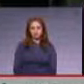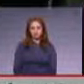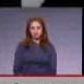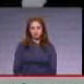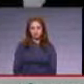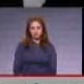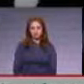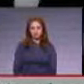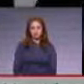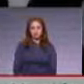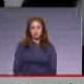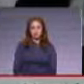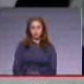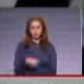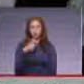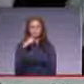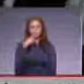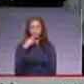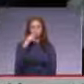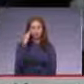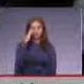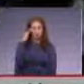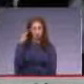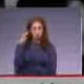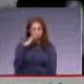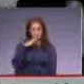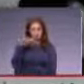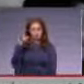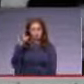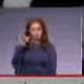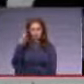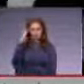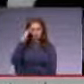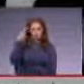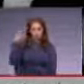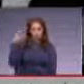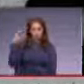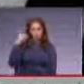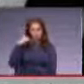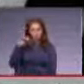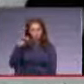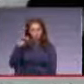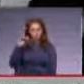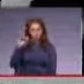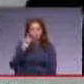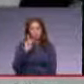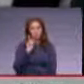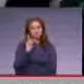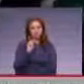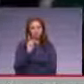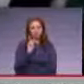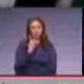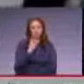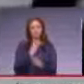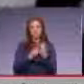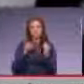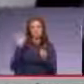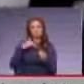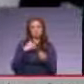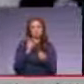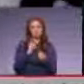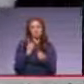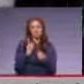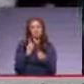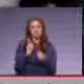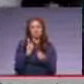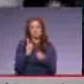بس عايز أسألك سؤال، هل حد من ولادك اتصل بيكي بعد ما جنالك؟ أبدا والله وربنا أبدا أبدا.